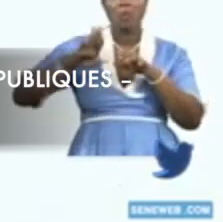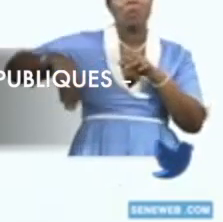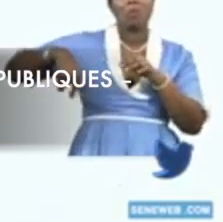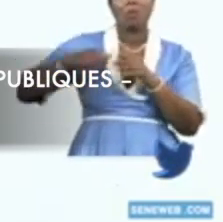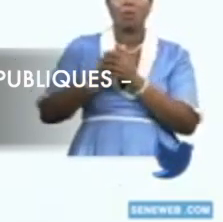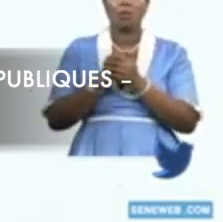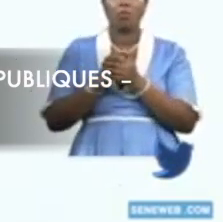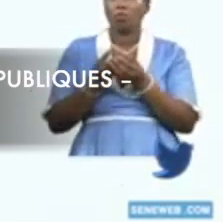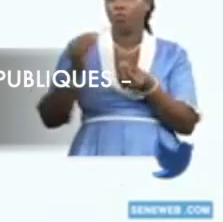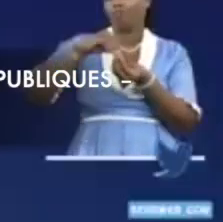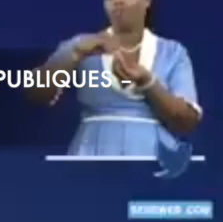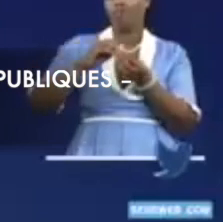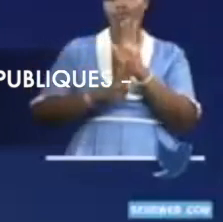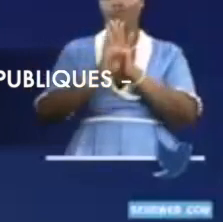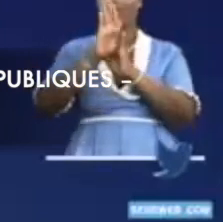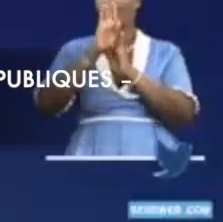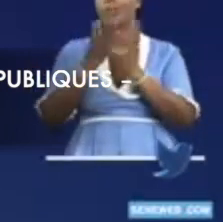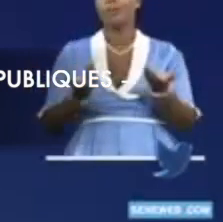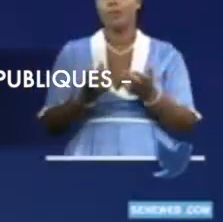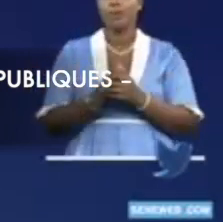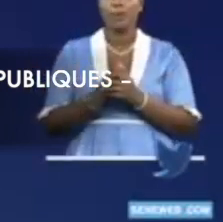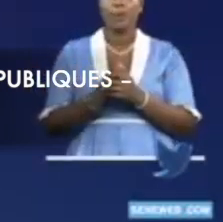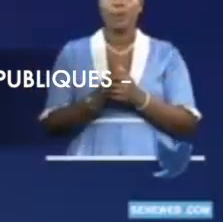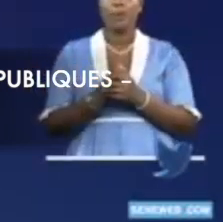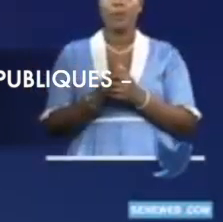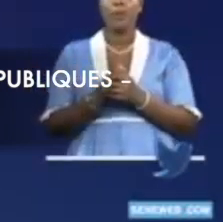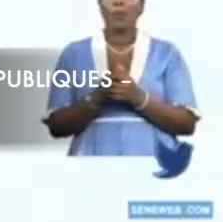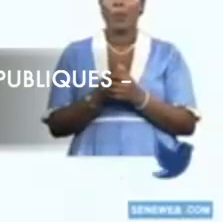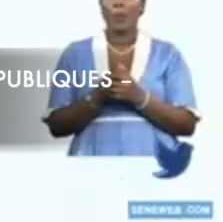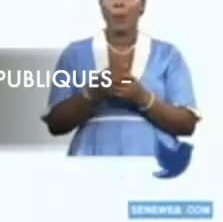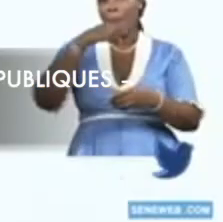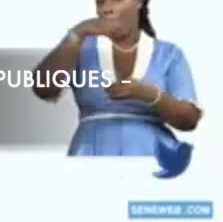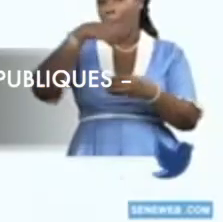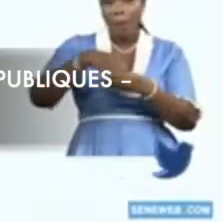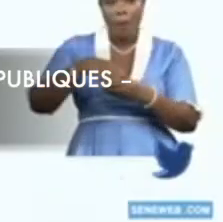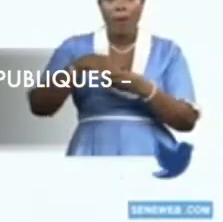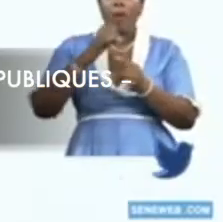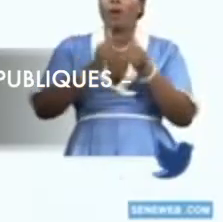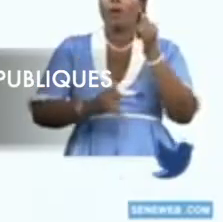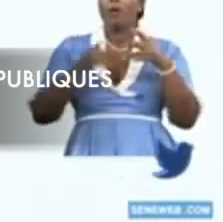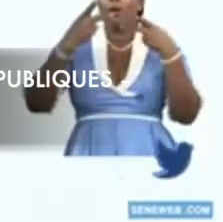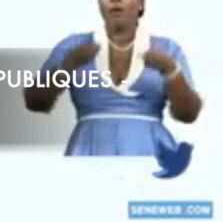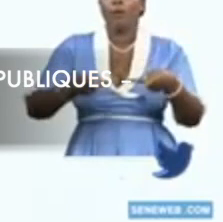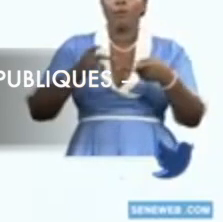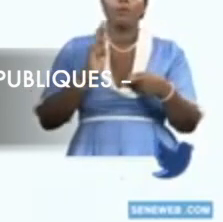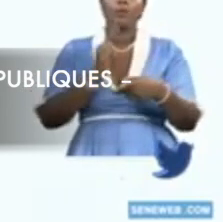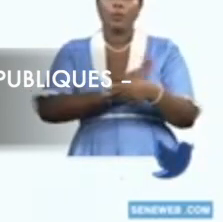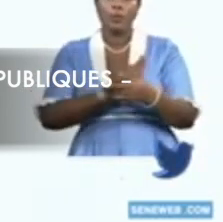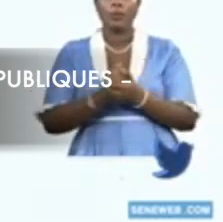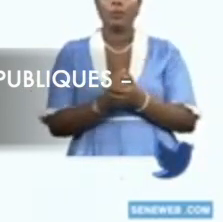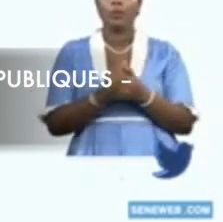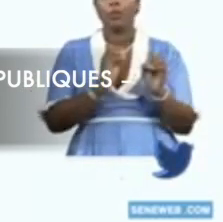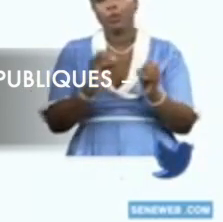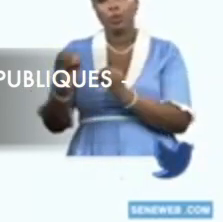mi. Et les fruits enfin qui représentent notre option de bâtir une